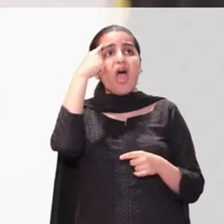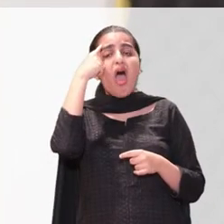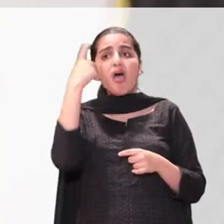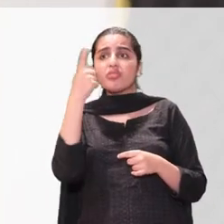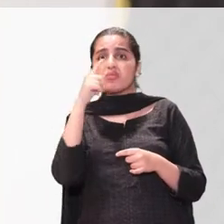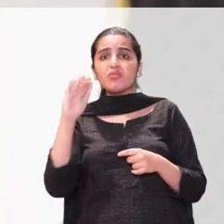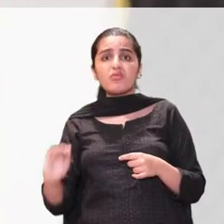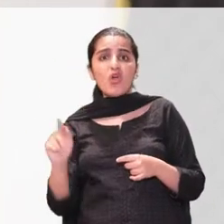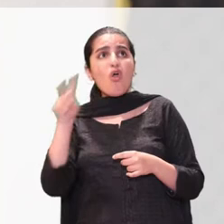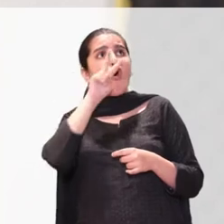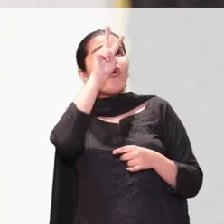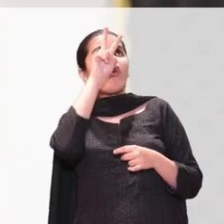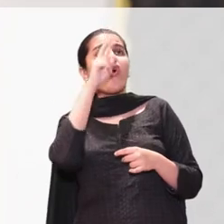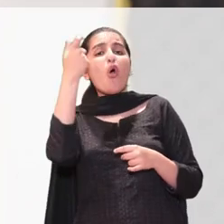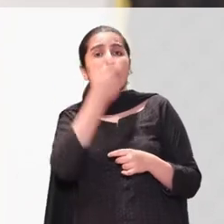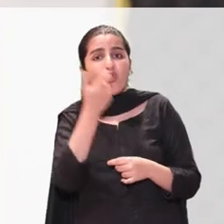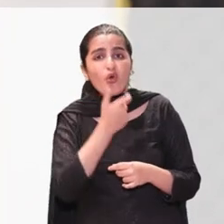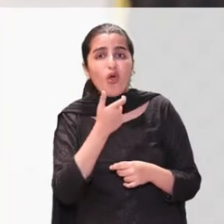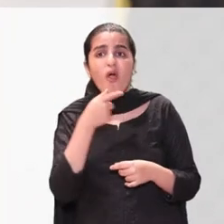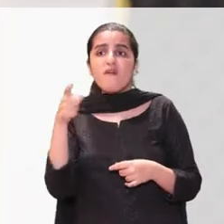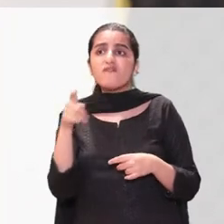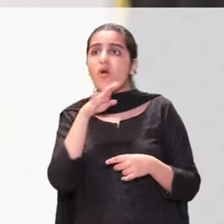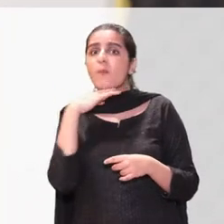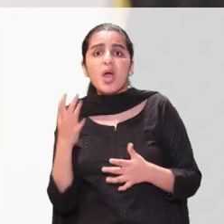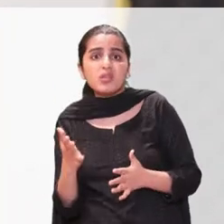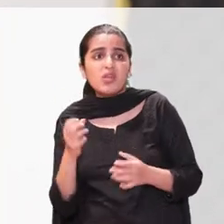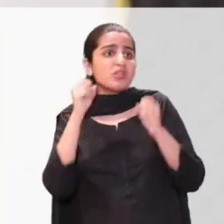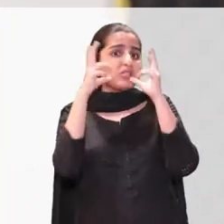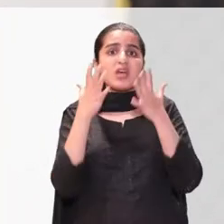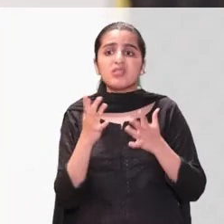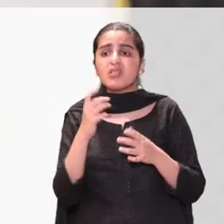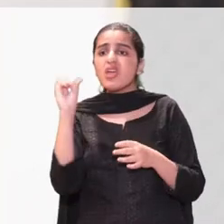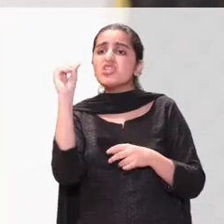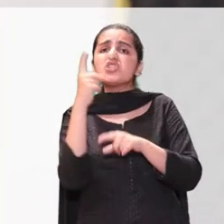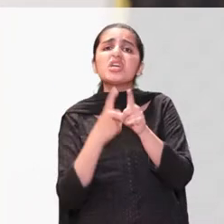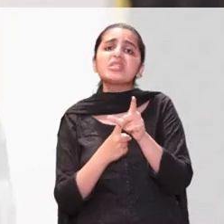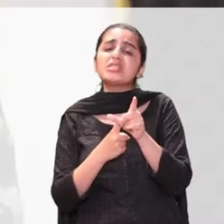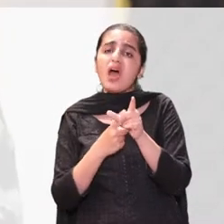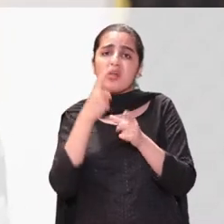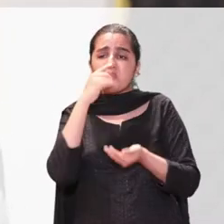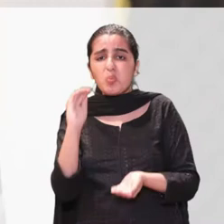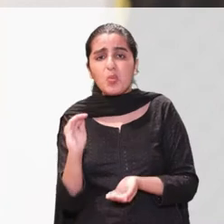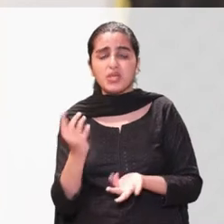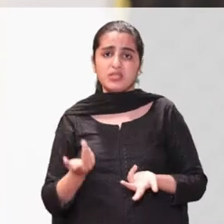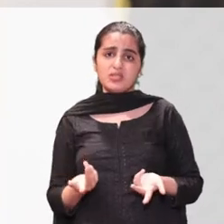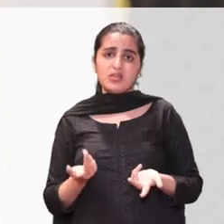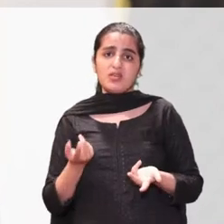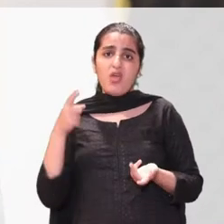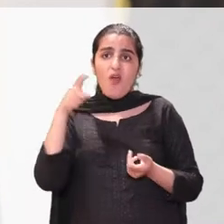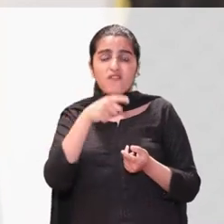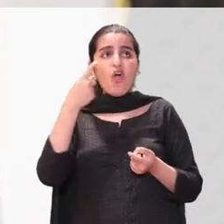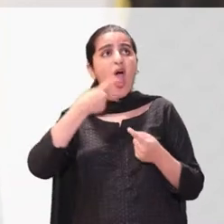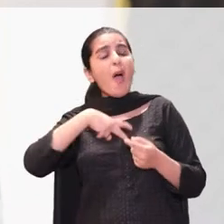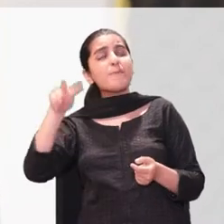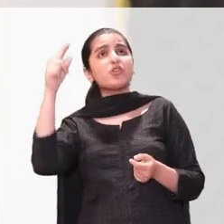वह बच्ची कि वह इस मामले को देख रही है और वह रूई जा रही है ना वह मर रही है ना वह जिंदा है छोटी सी बच्ची साल की तो ऐसे हजार सोल्यूशन जो